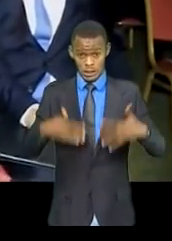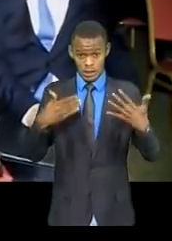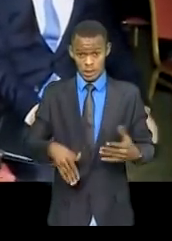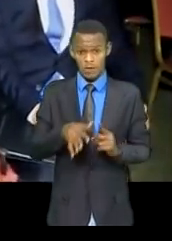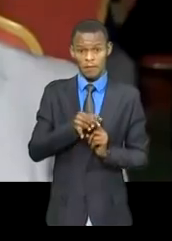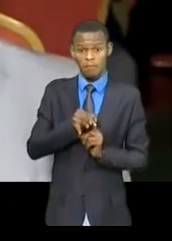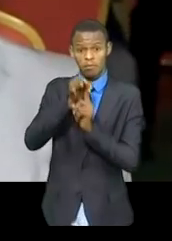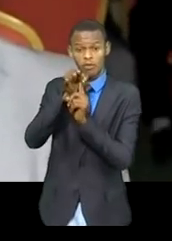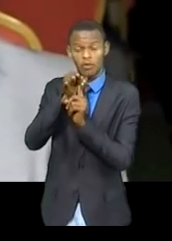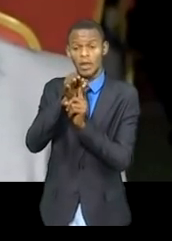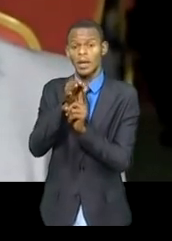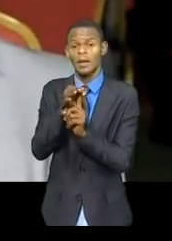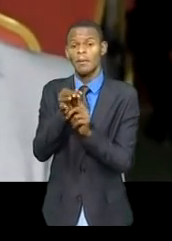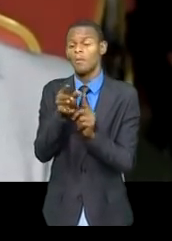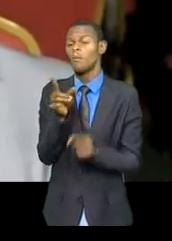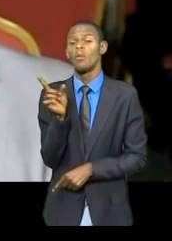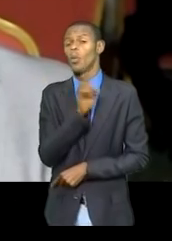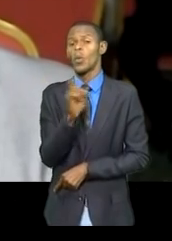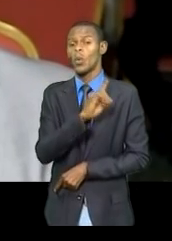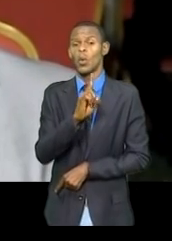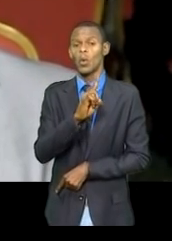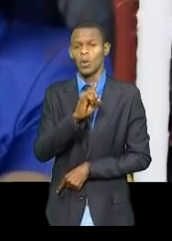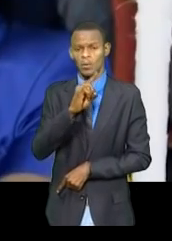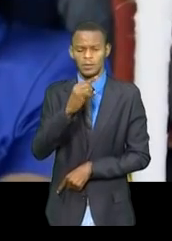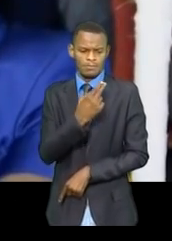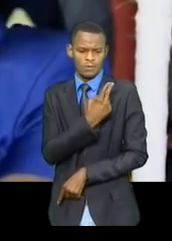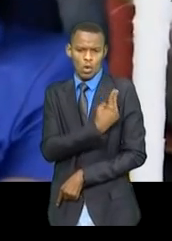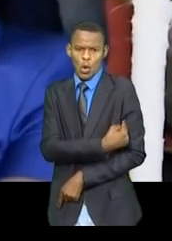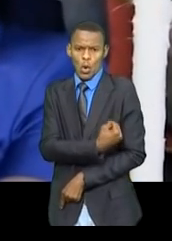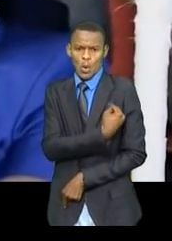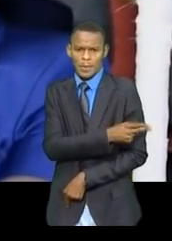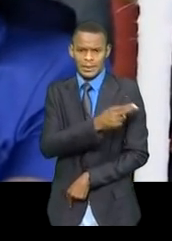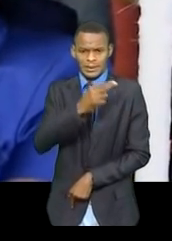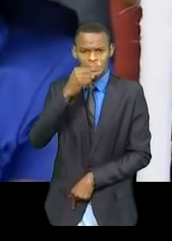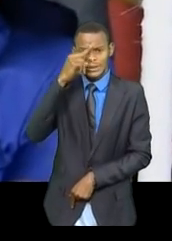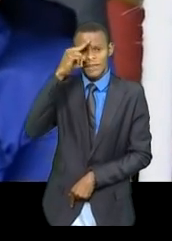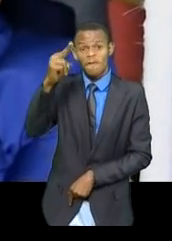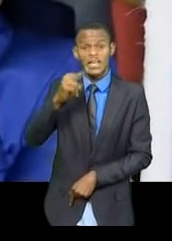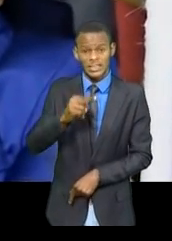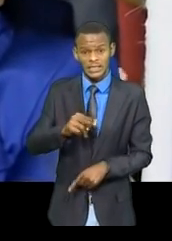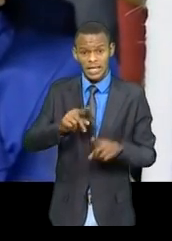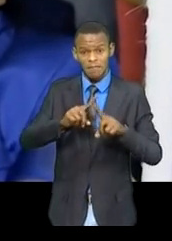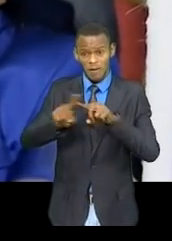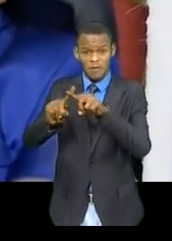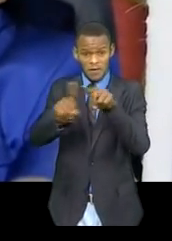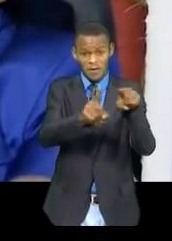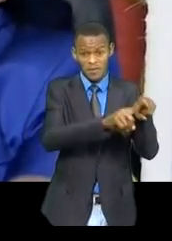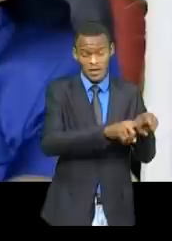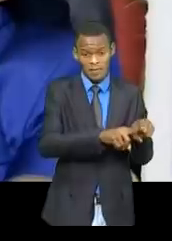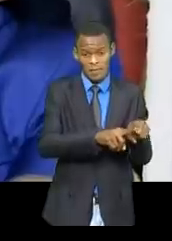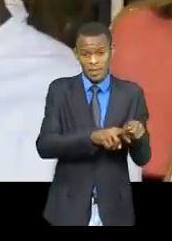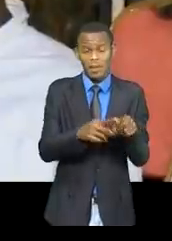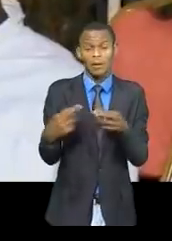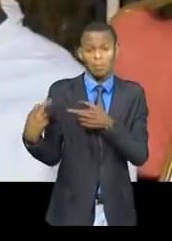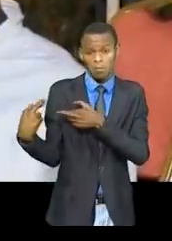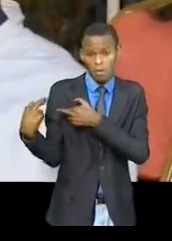intervenue aux cliniques universitaires en présence des membres de la présidence ainsi que les personnels et les membres du corps